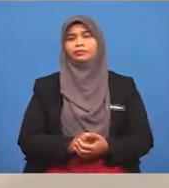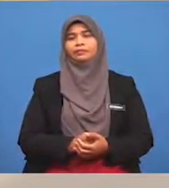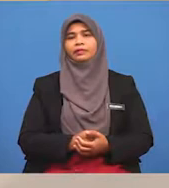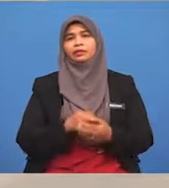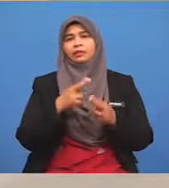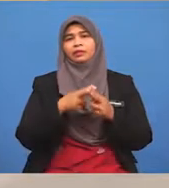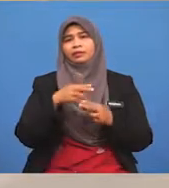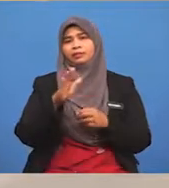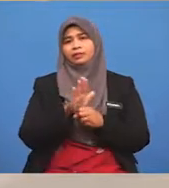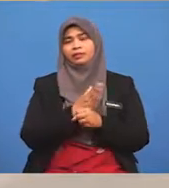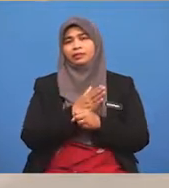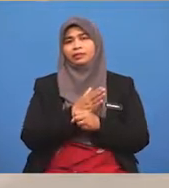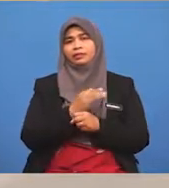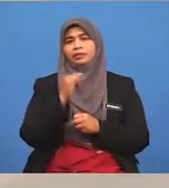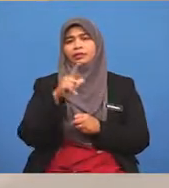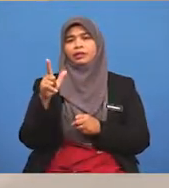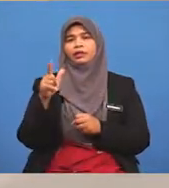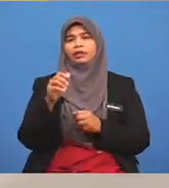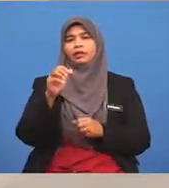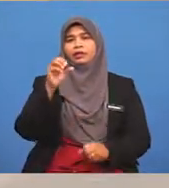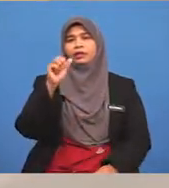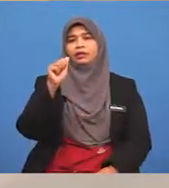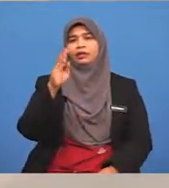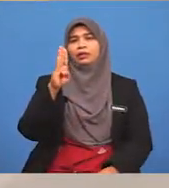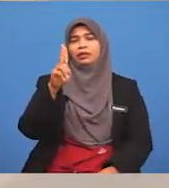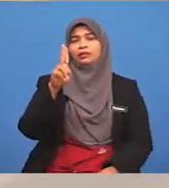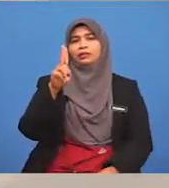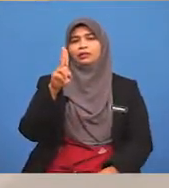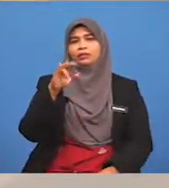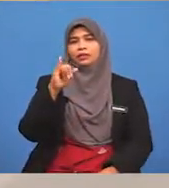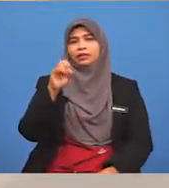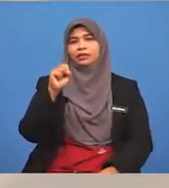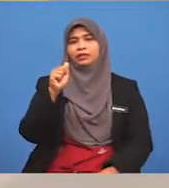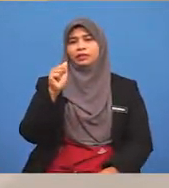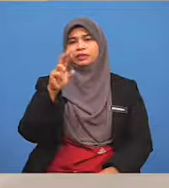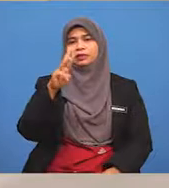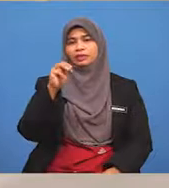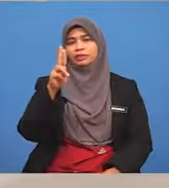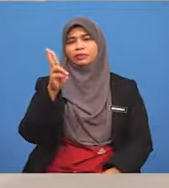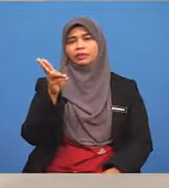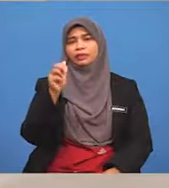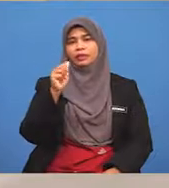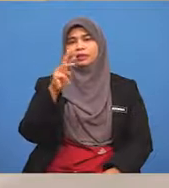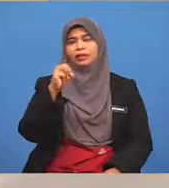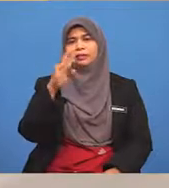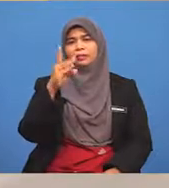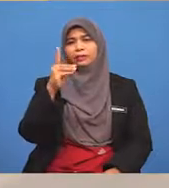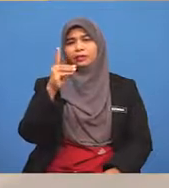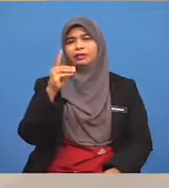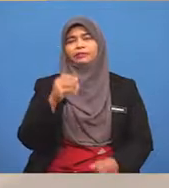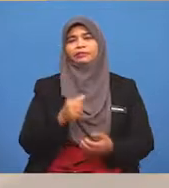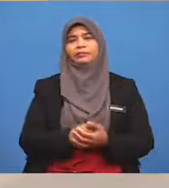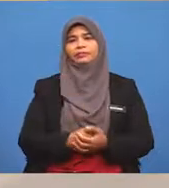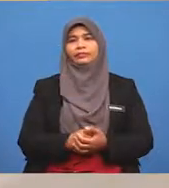Nama penuh beliau ialah Abu Isa Muhammad bin Isa bin Saurah bin Musa